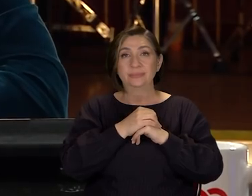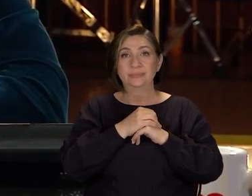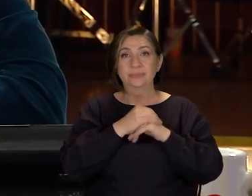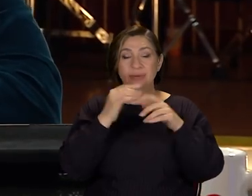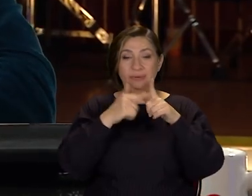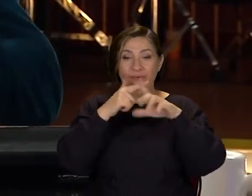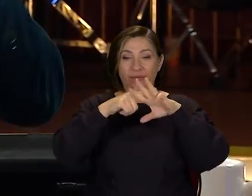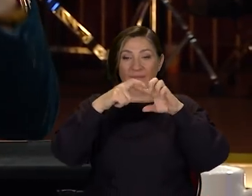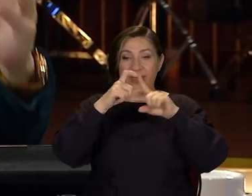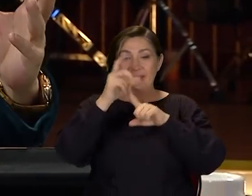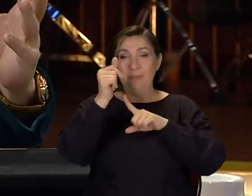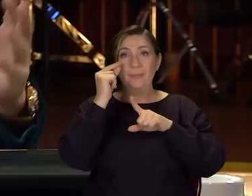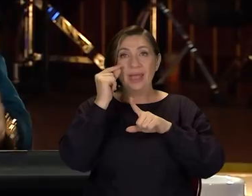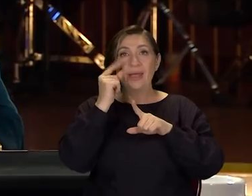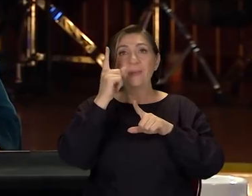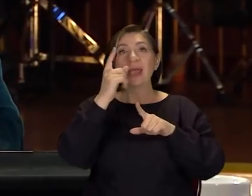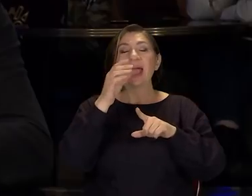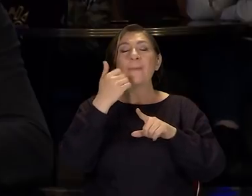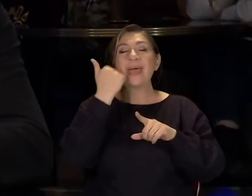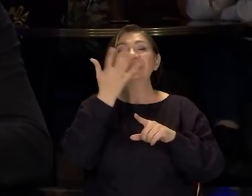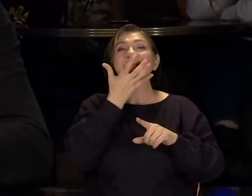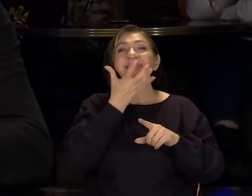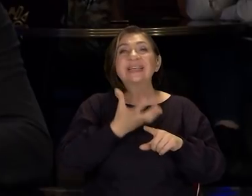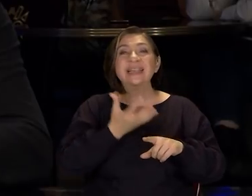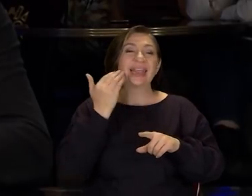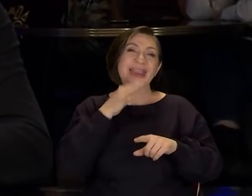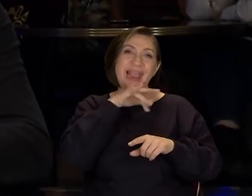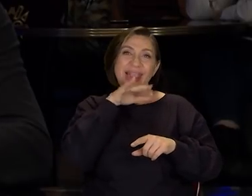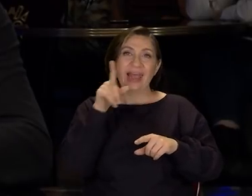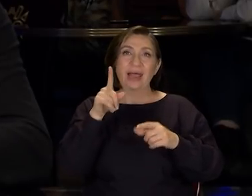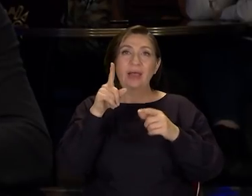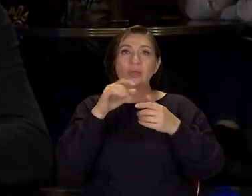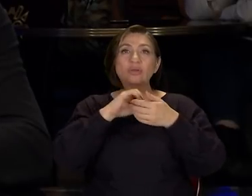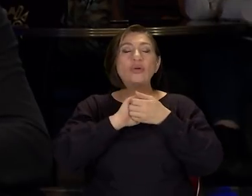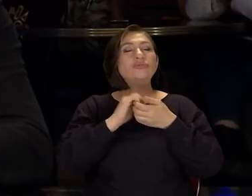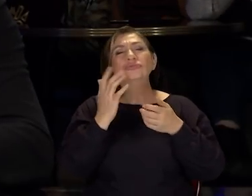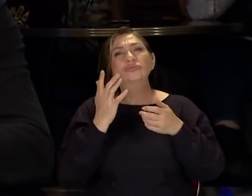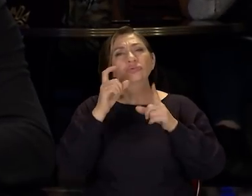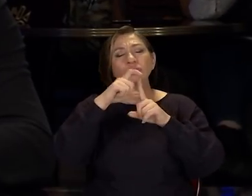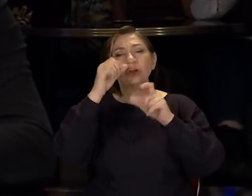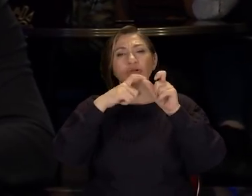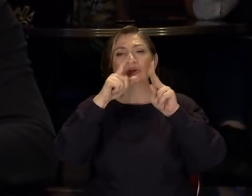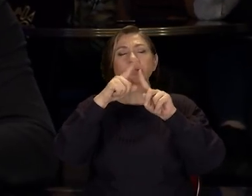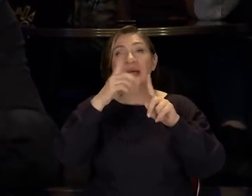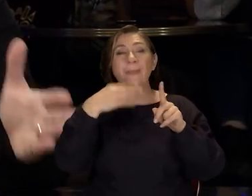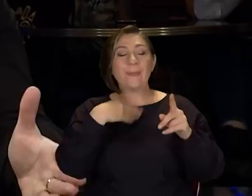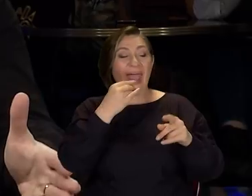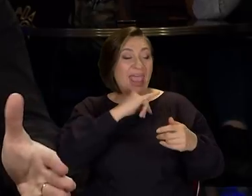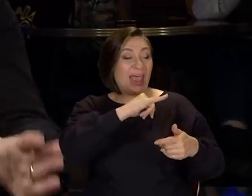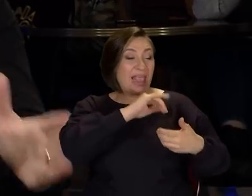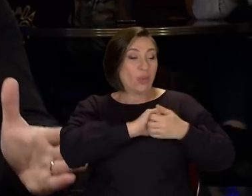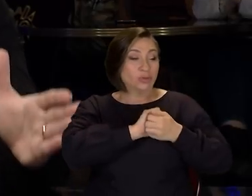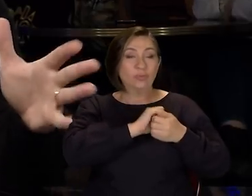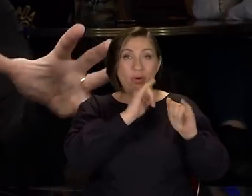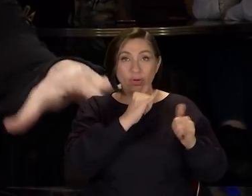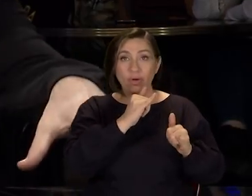Ferdi Bey bu aksakallı bir... Evet aksakallı dedi. Dost ne oynuyor? Dost da benim en yakın arkadaşımı